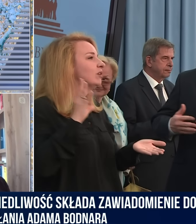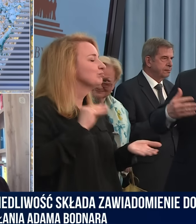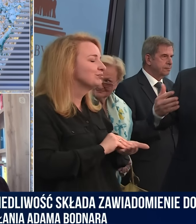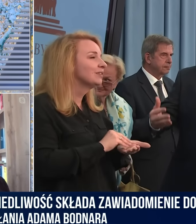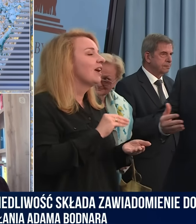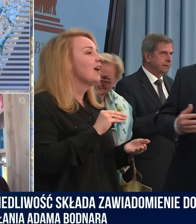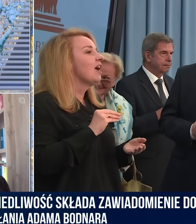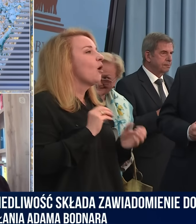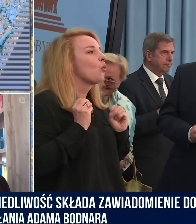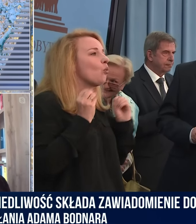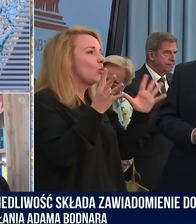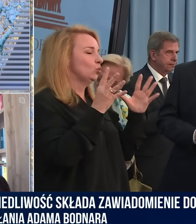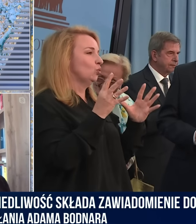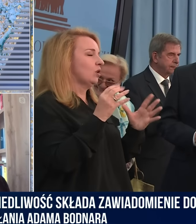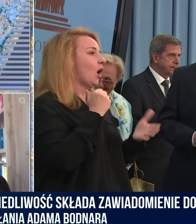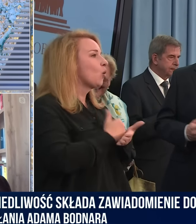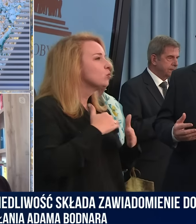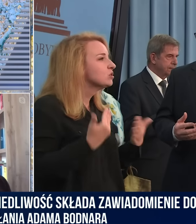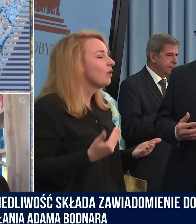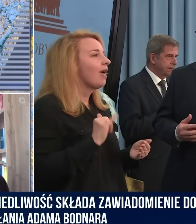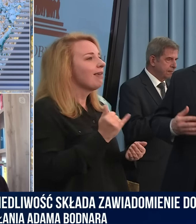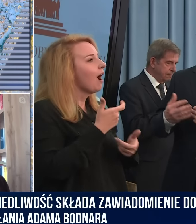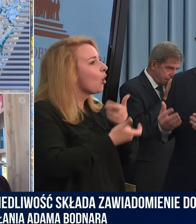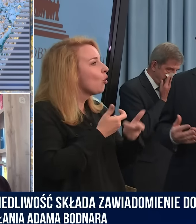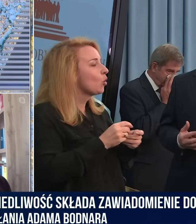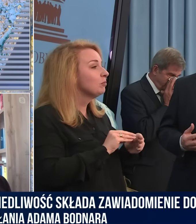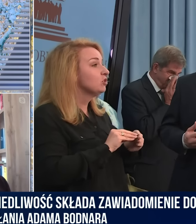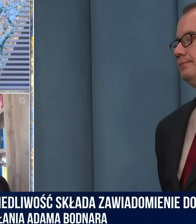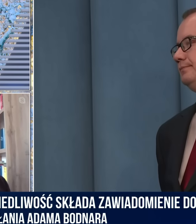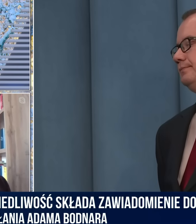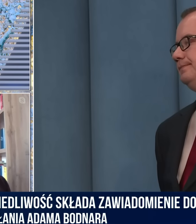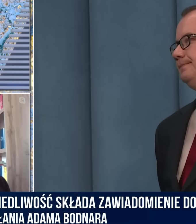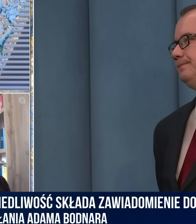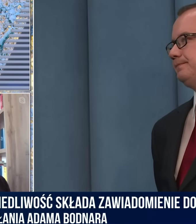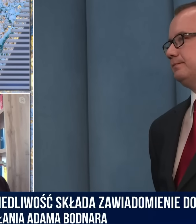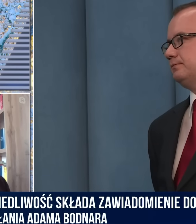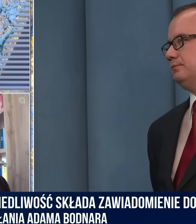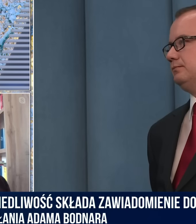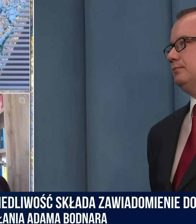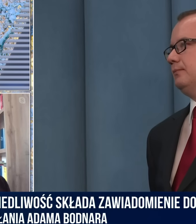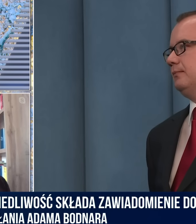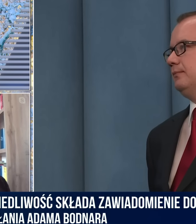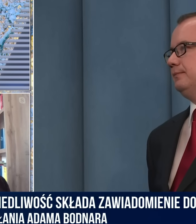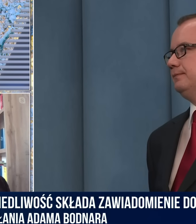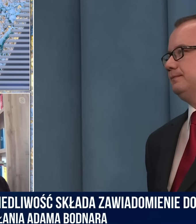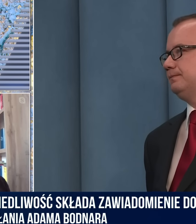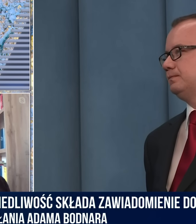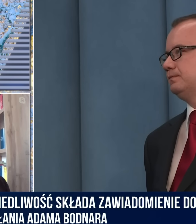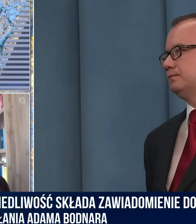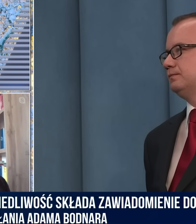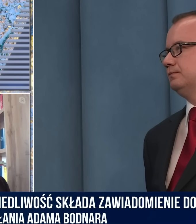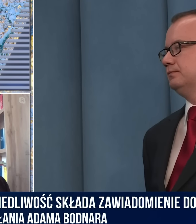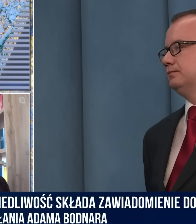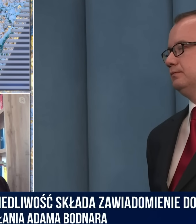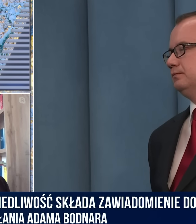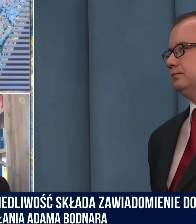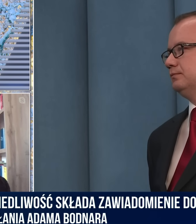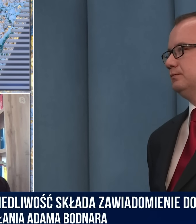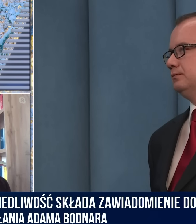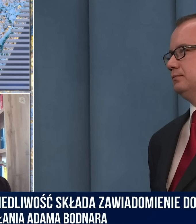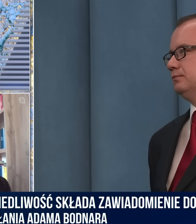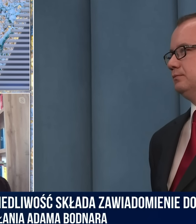historii III RP, PRL-u. Tak, stuprocentowy wzrost najniższego. Jest ewenementem polskiego,